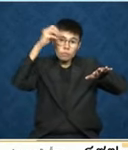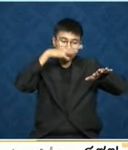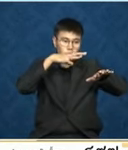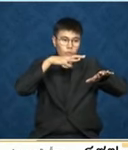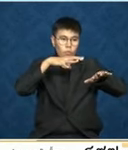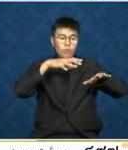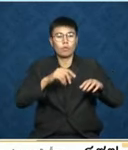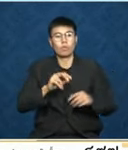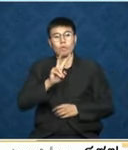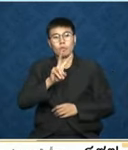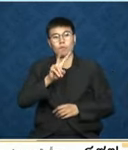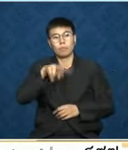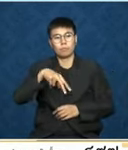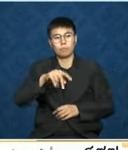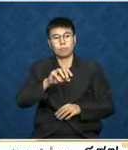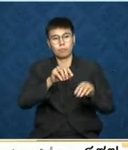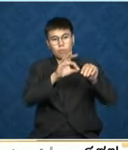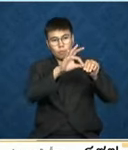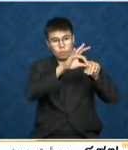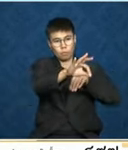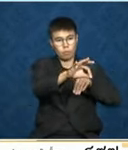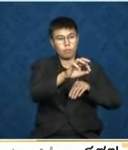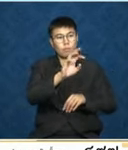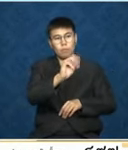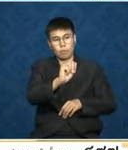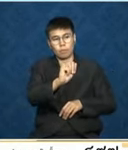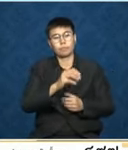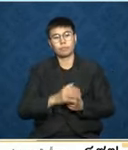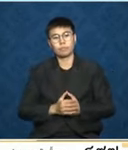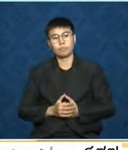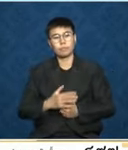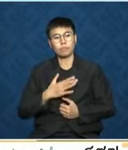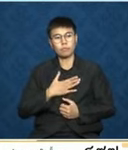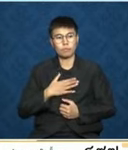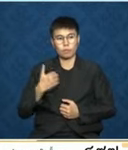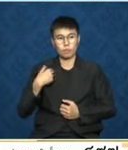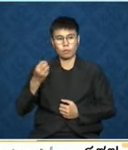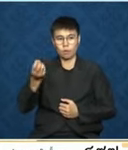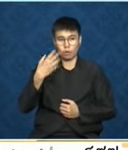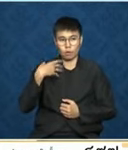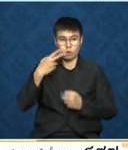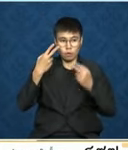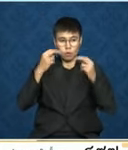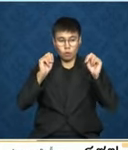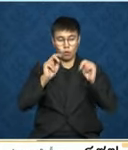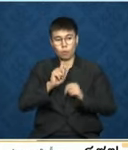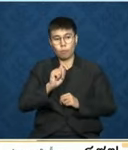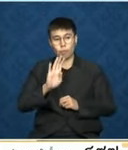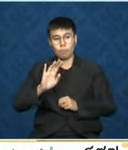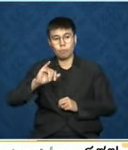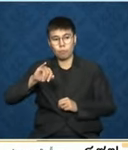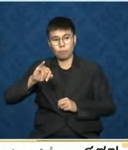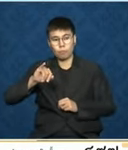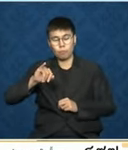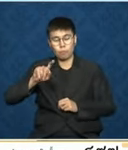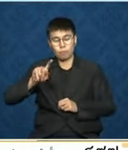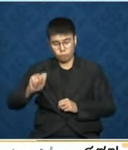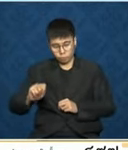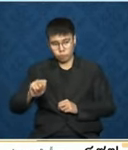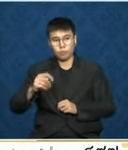อ่าเรื่องที่ 2ผมได้รับการลงเรียนจากนายกองค์การบริหารส่วนตำบลเปืออำเภอ